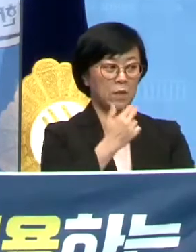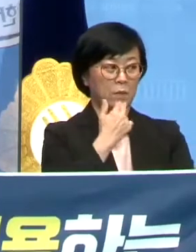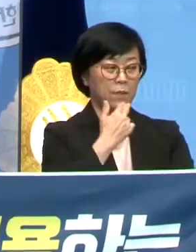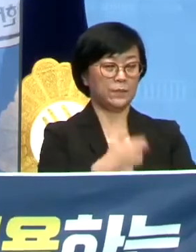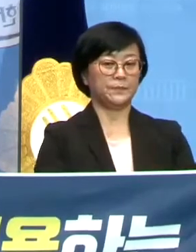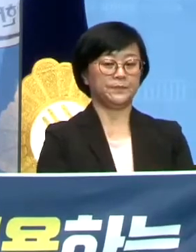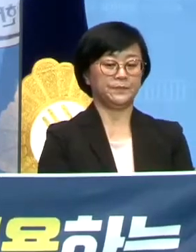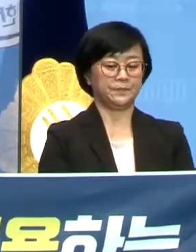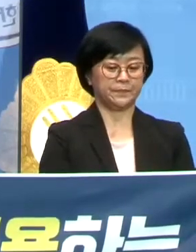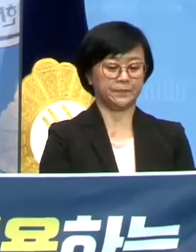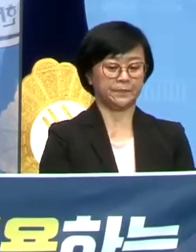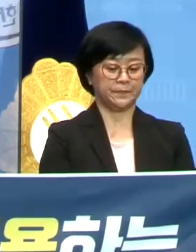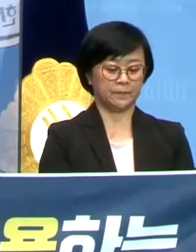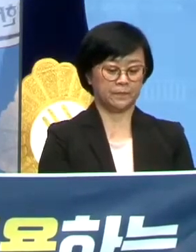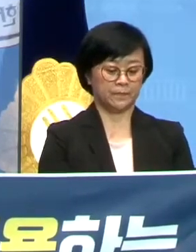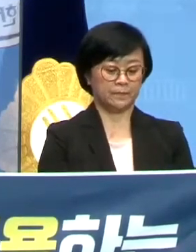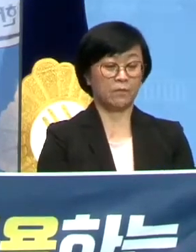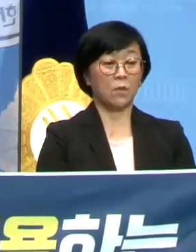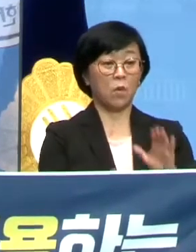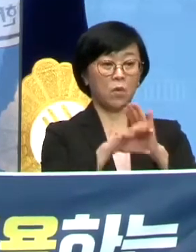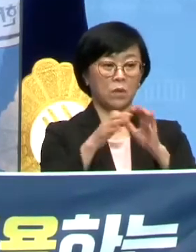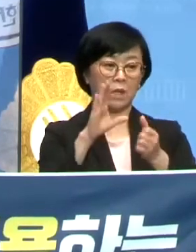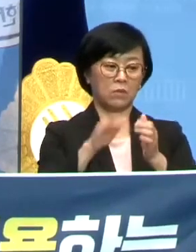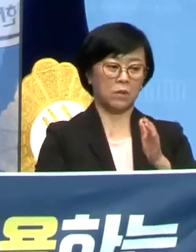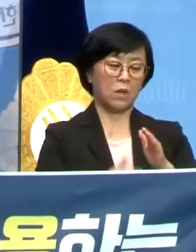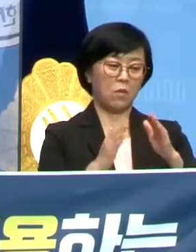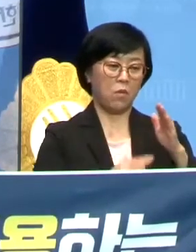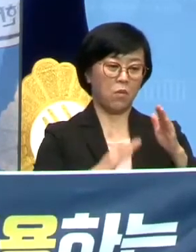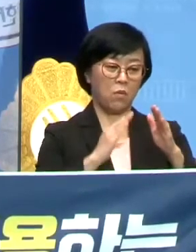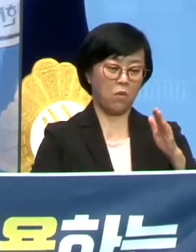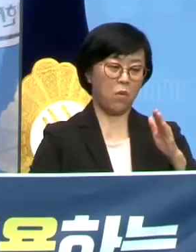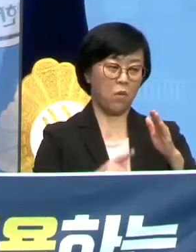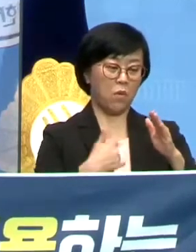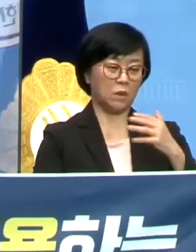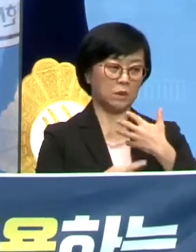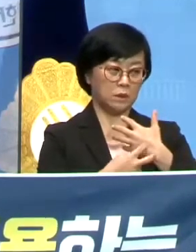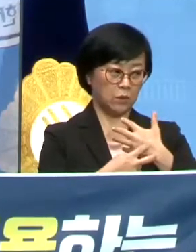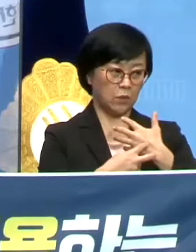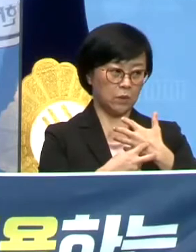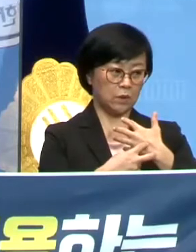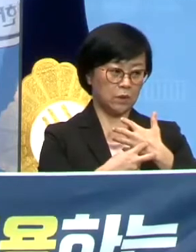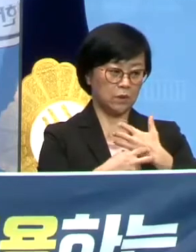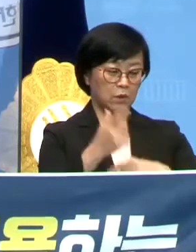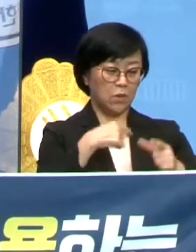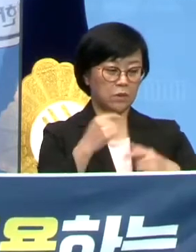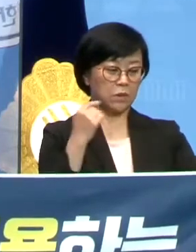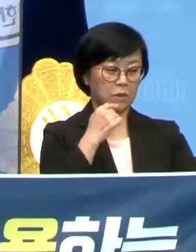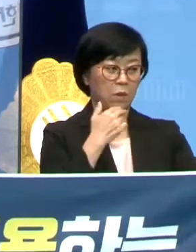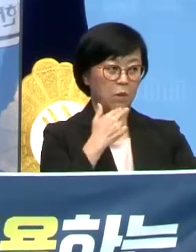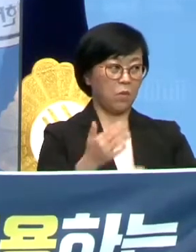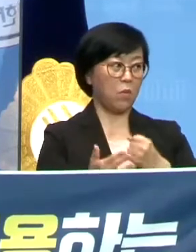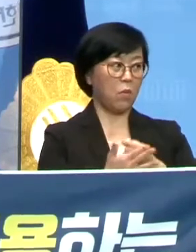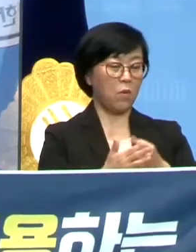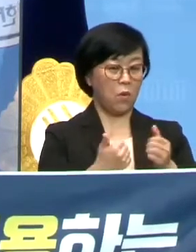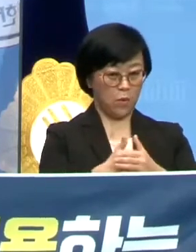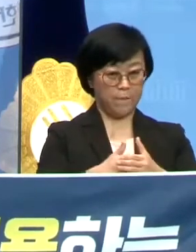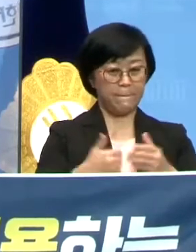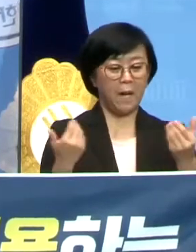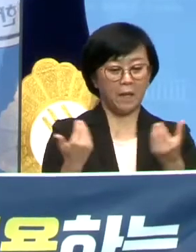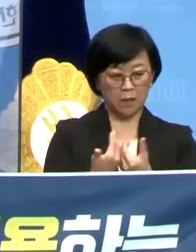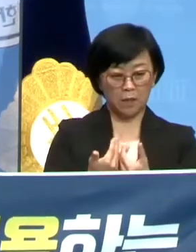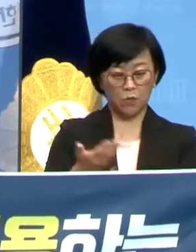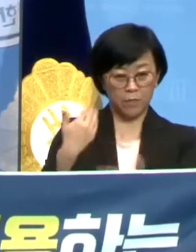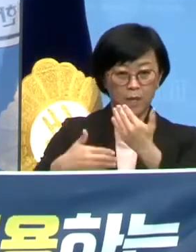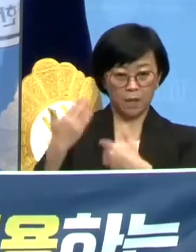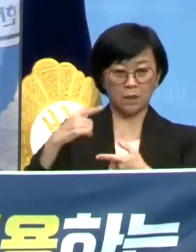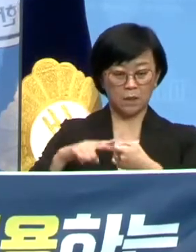할 수가 있습니다 이 코로나 이 그 시기에 공공의료를 강화하지 않고 거꾸로 의료민영화 법을 통과 시키려는 시도는